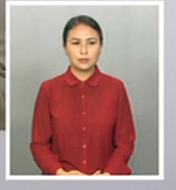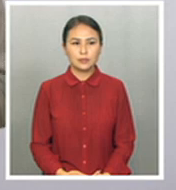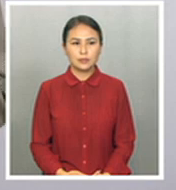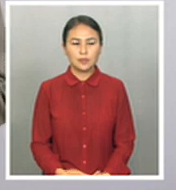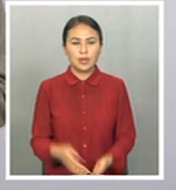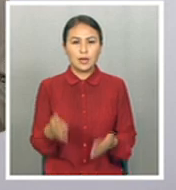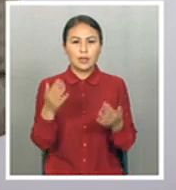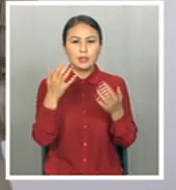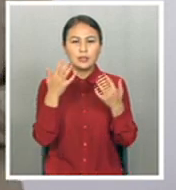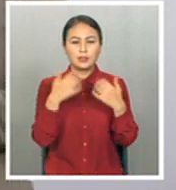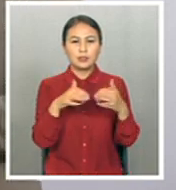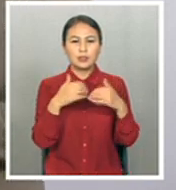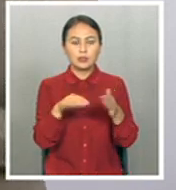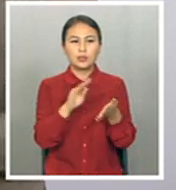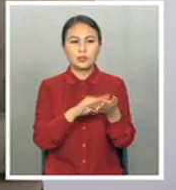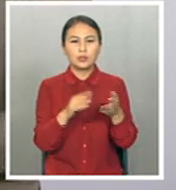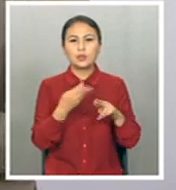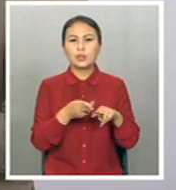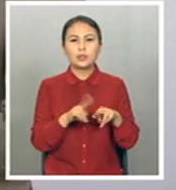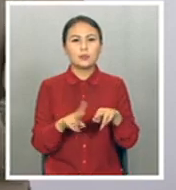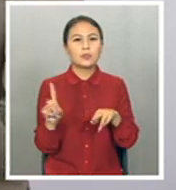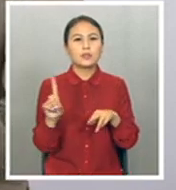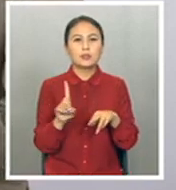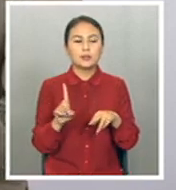Теңдеу шешу дегеніміз не еді?